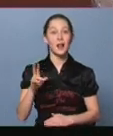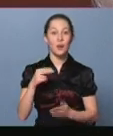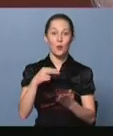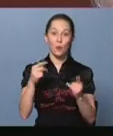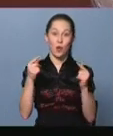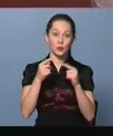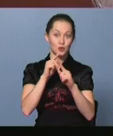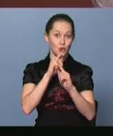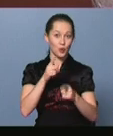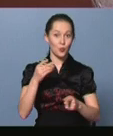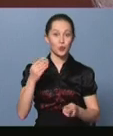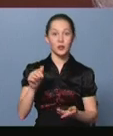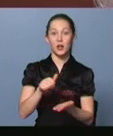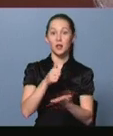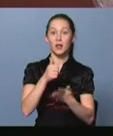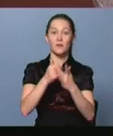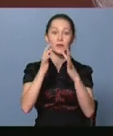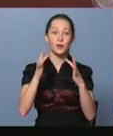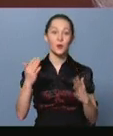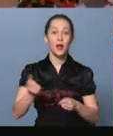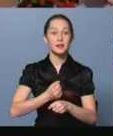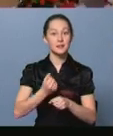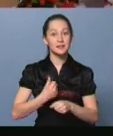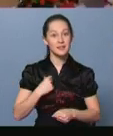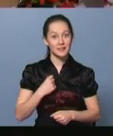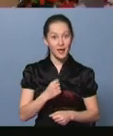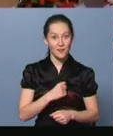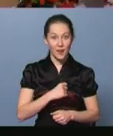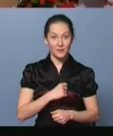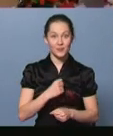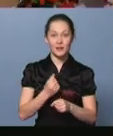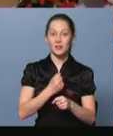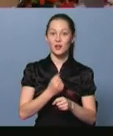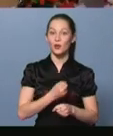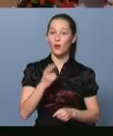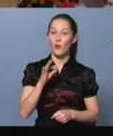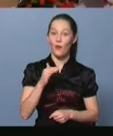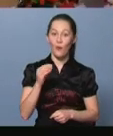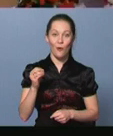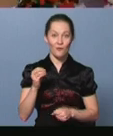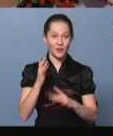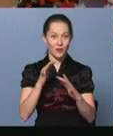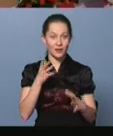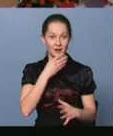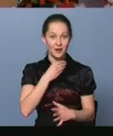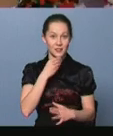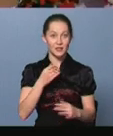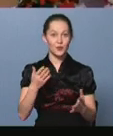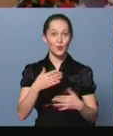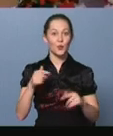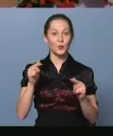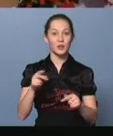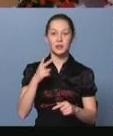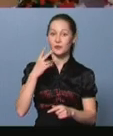не будет. Главный новогодний атрибут сделает сама. Делают из кофе очень красивые елочки. У нас здесь представлено на столе вот